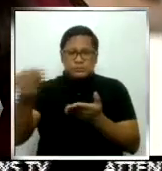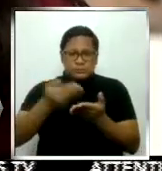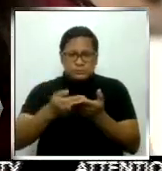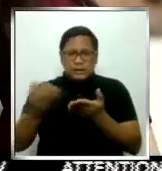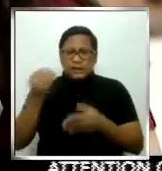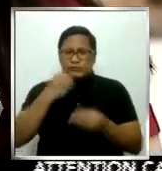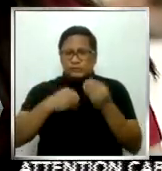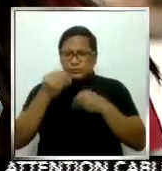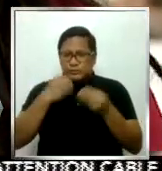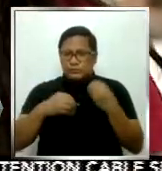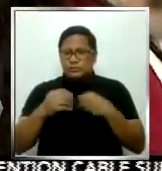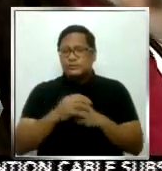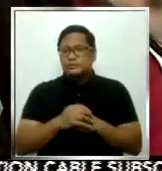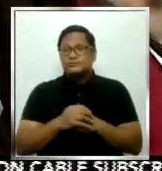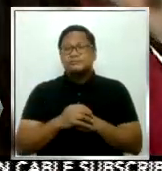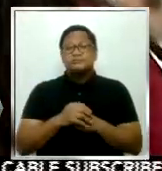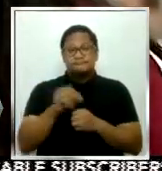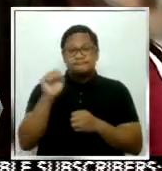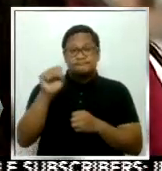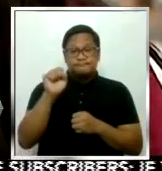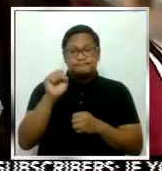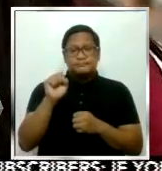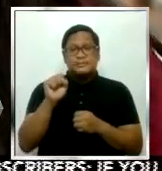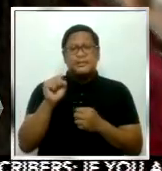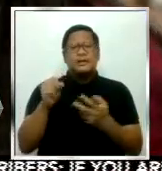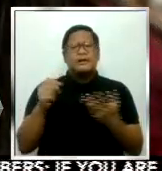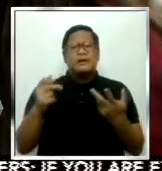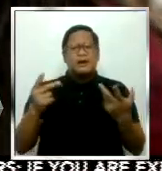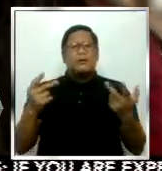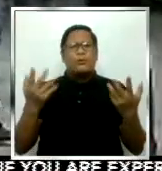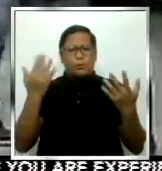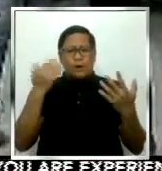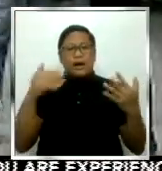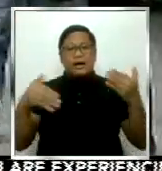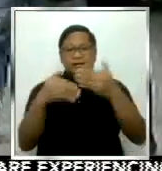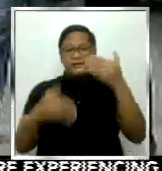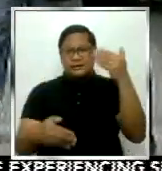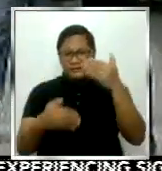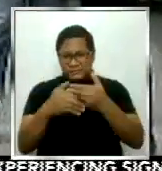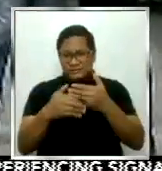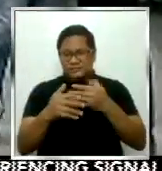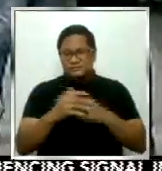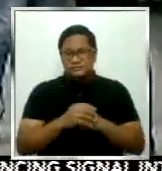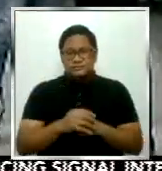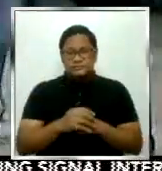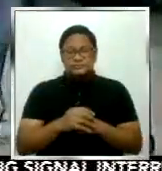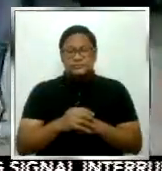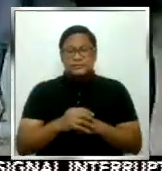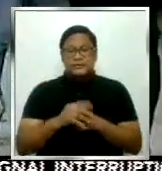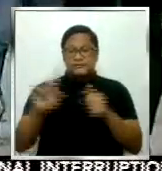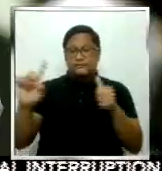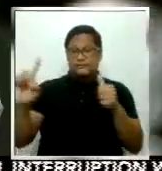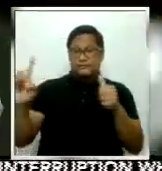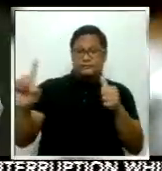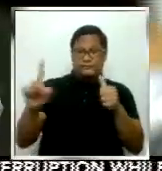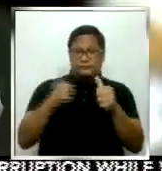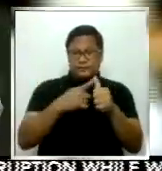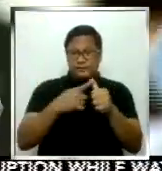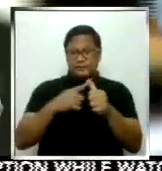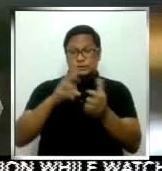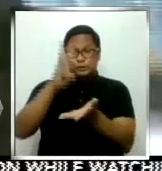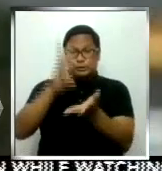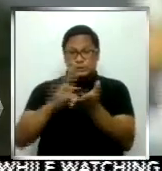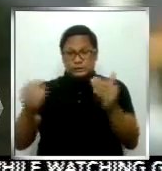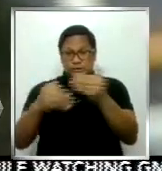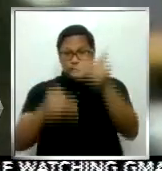mamalengke kasi yun nga magla-lockdown for 2 weeks. Ngayong unang araw ng localized ECQ, may mga miyembro ng SWAT